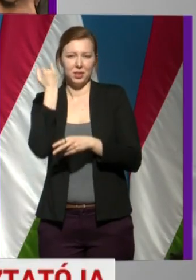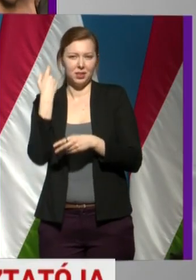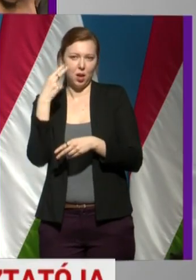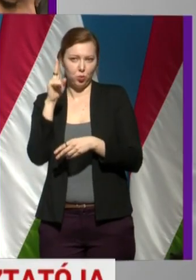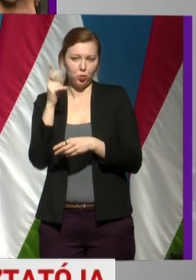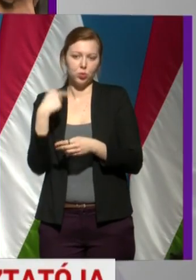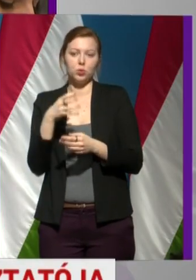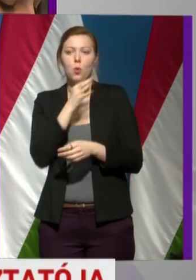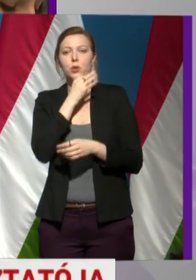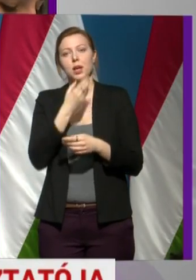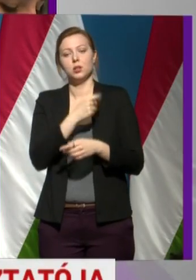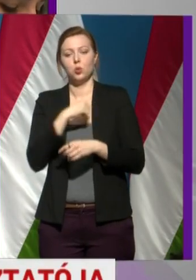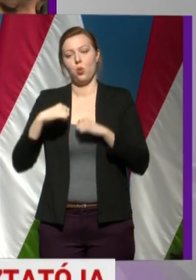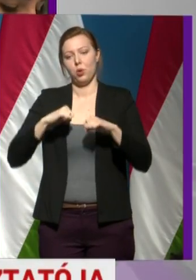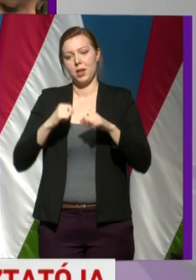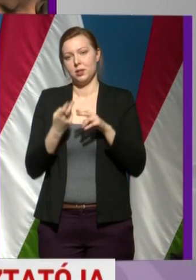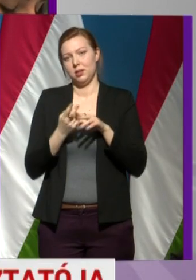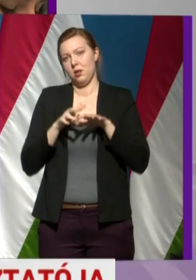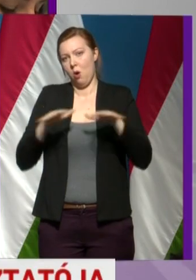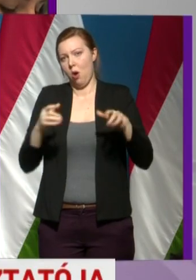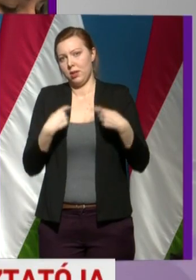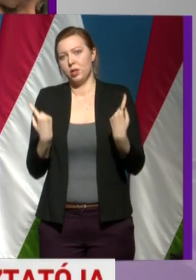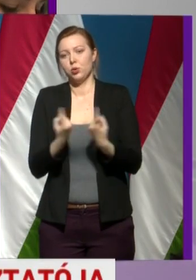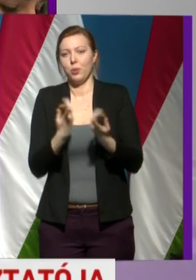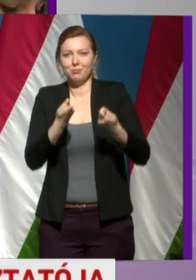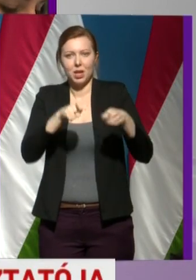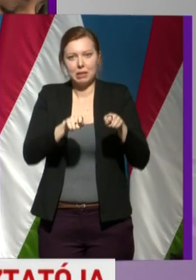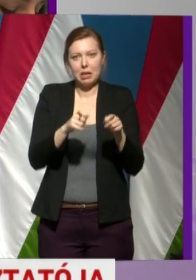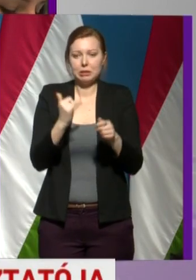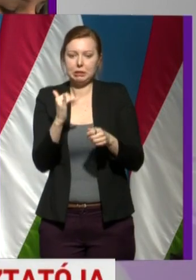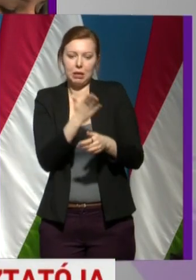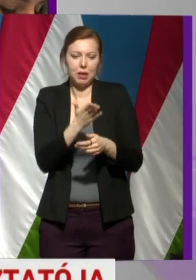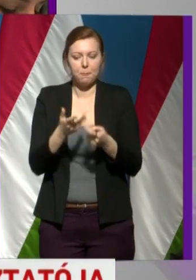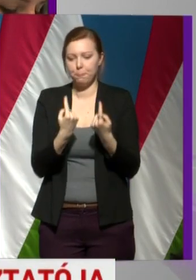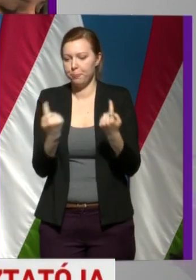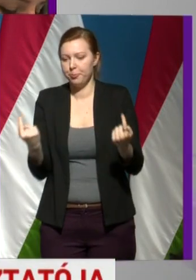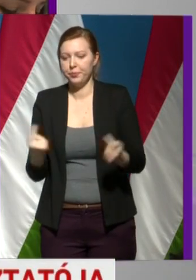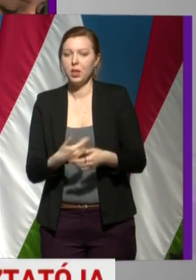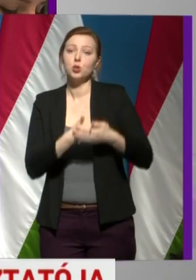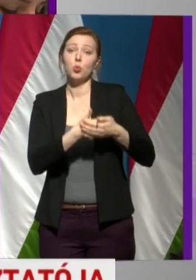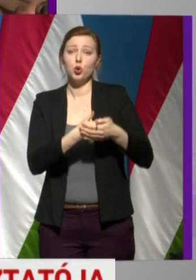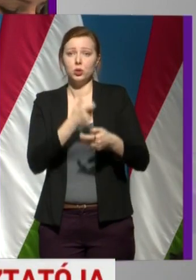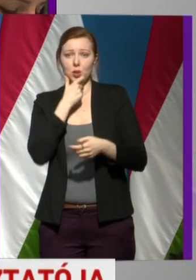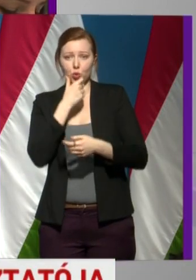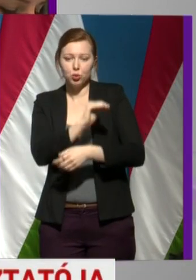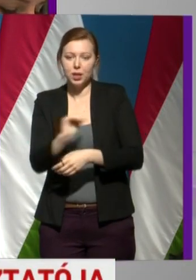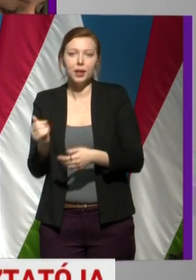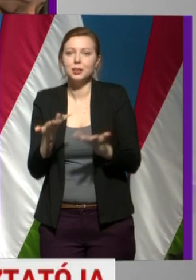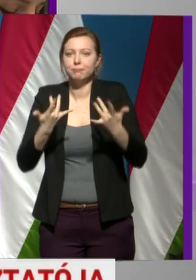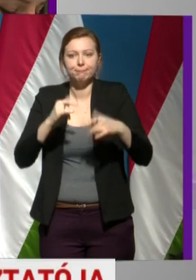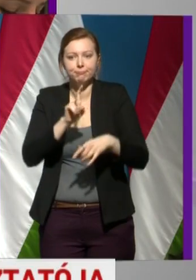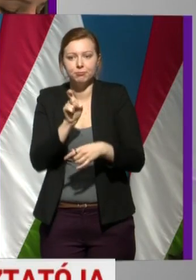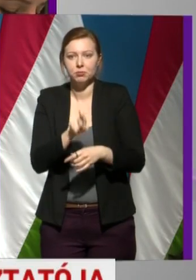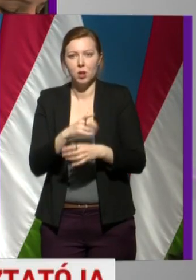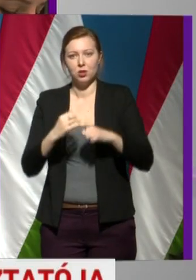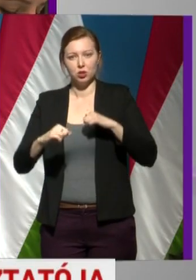hogy visszaadják önkormányzati hatáskörbe ezeknek a bezárását. Mi a helyzet a bölcsödékkel és a bölcsödéskorú gyermekekkel? Az is önkormányzati